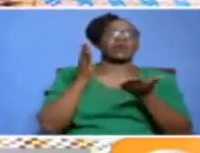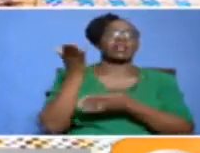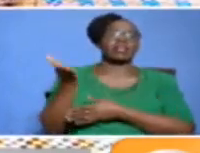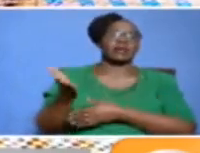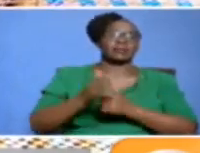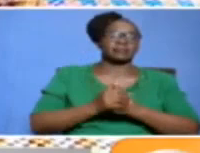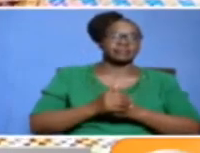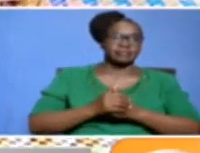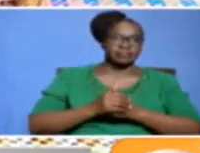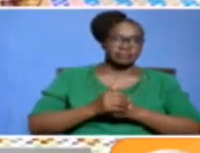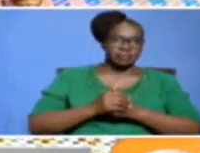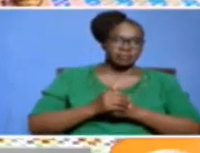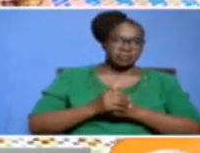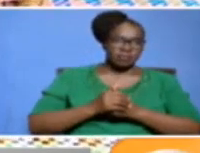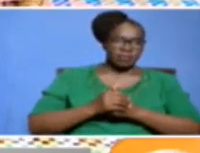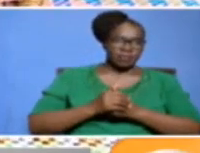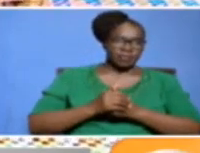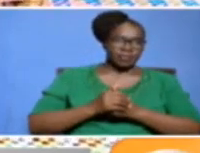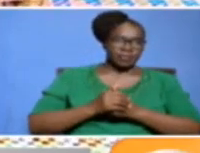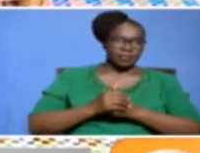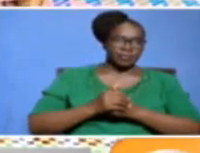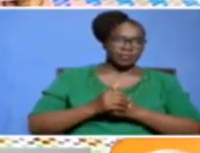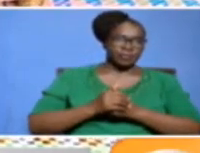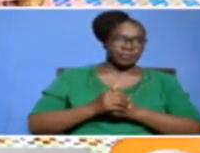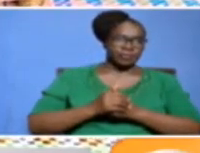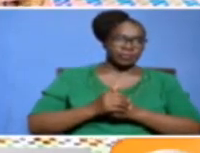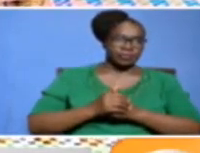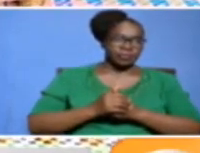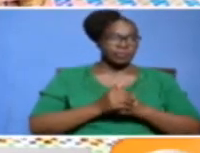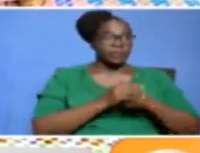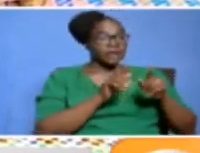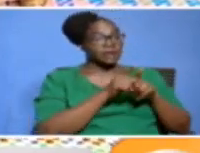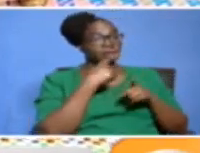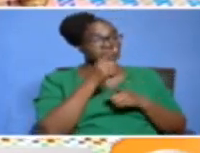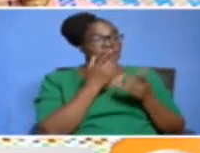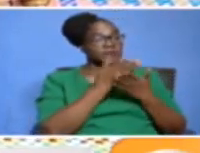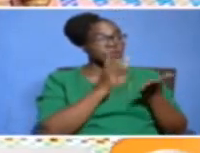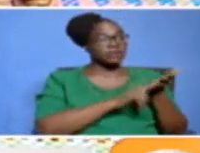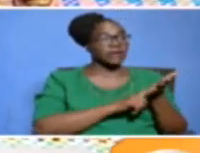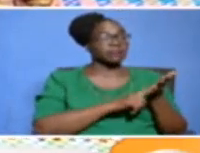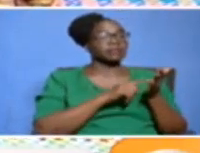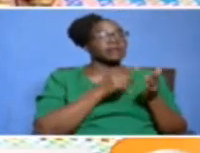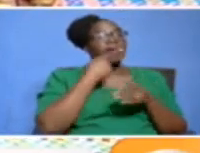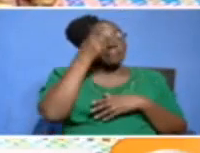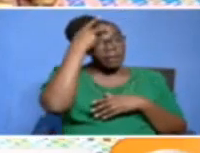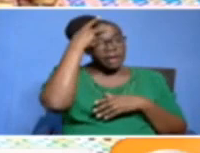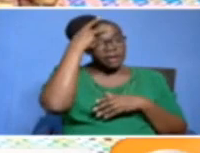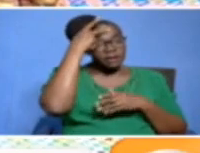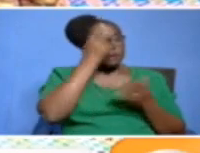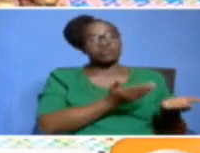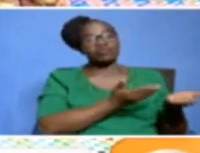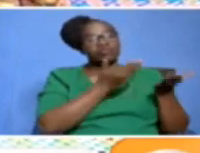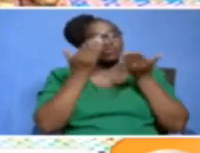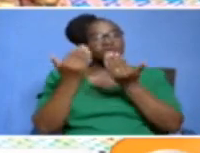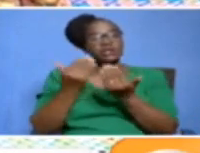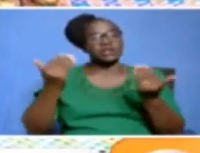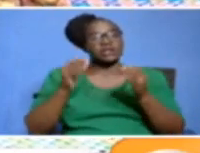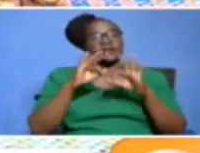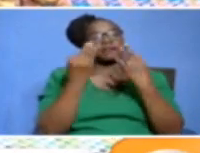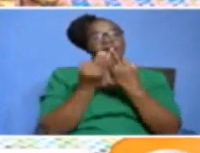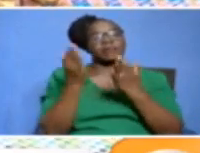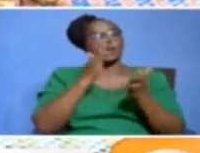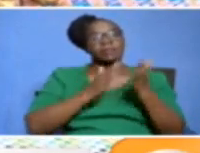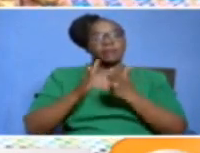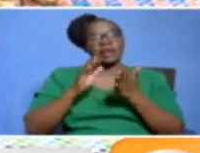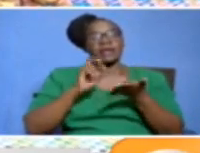unasema zito, yalirudia kama mara mbili sasa. Nakomba watoto unapelekwa na wazazi wakadungwa sindano za kupanga uzazi. Mimi nimekataa. Yaani mzazi kwake anaona kwa